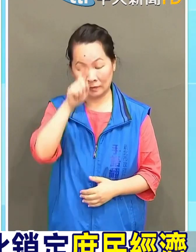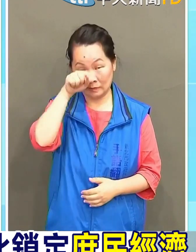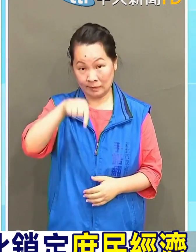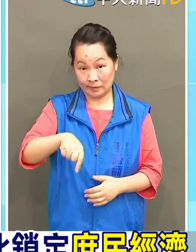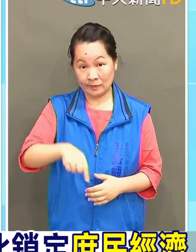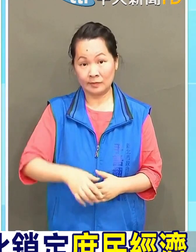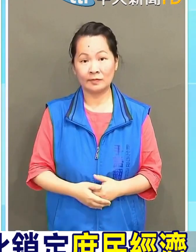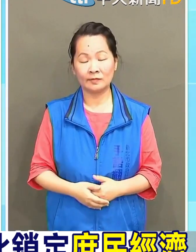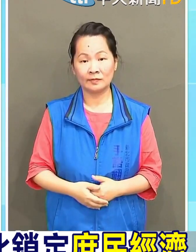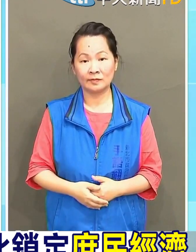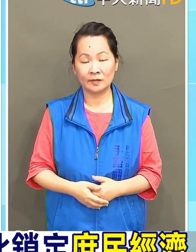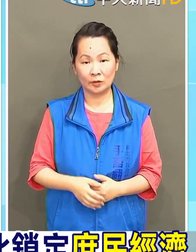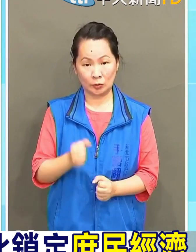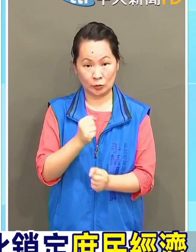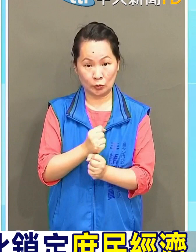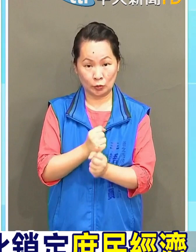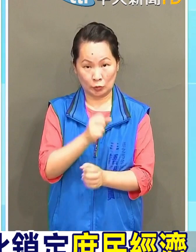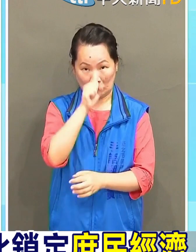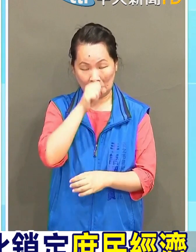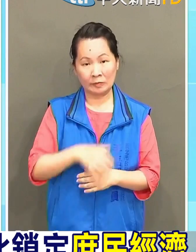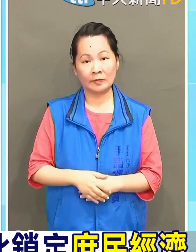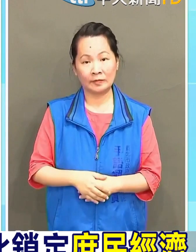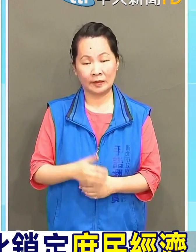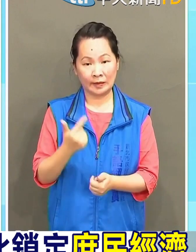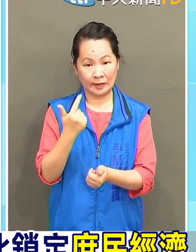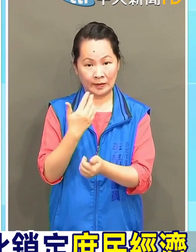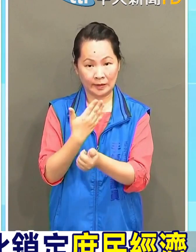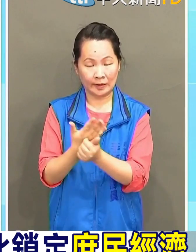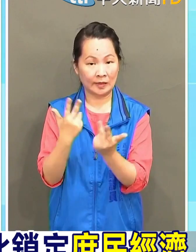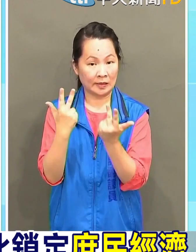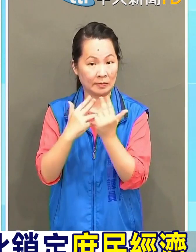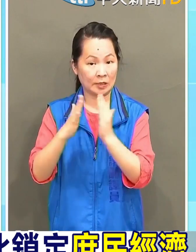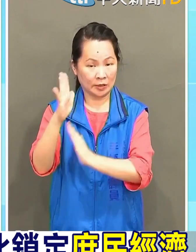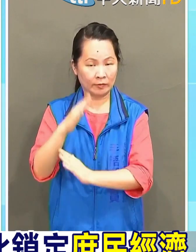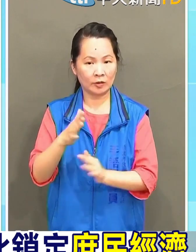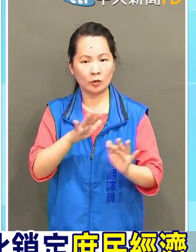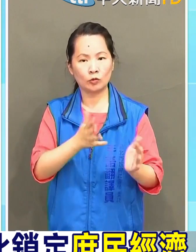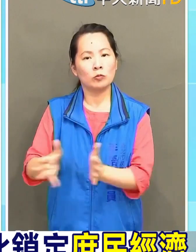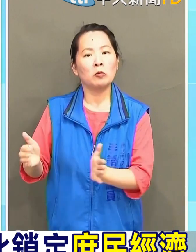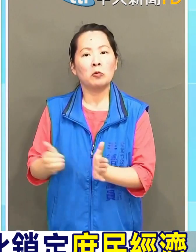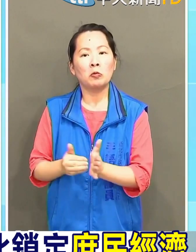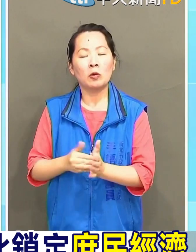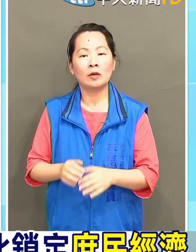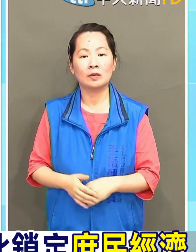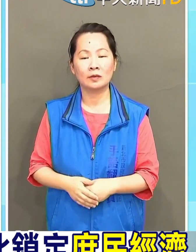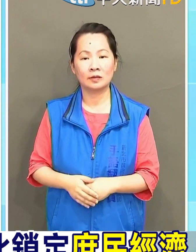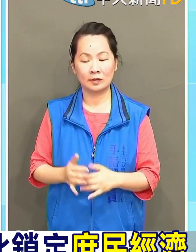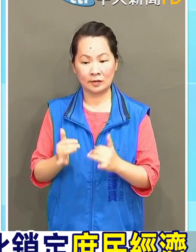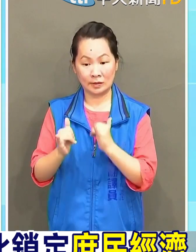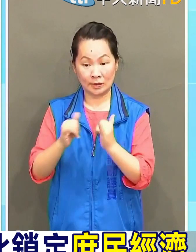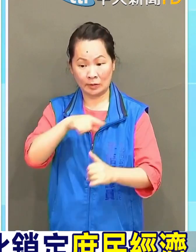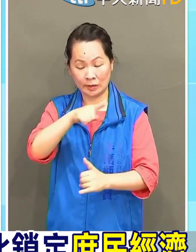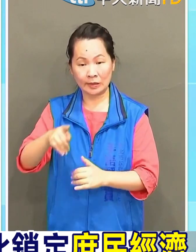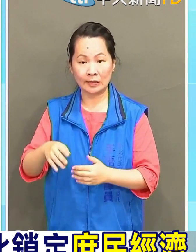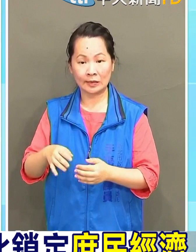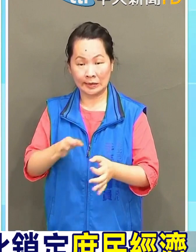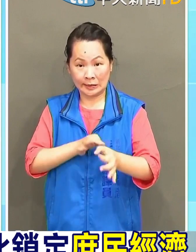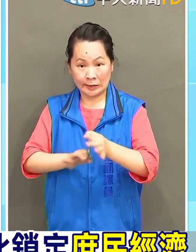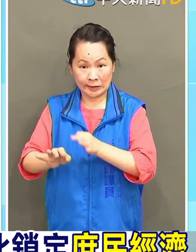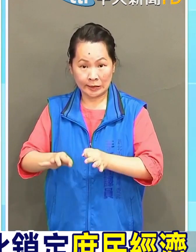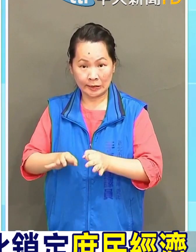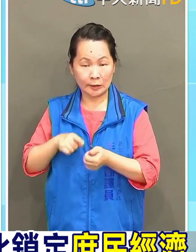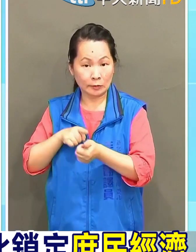快把它做出来，那新北市政府已经准备好对市民经济的带动上会做好